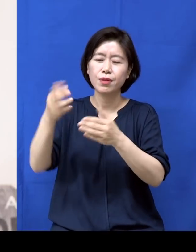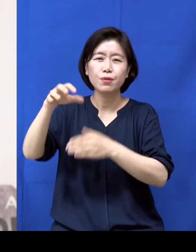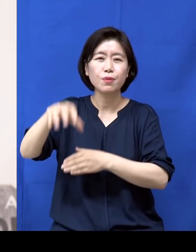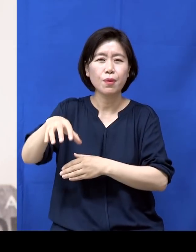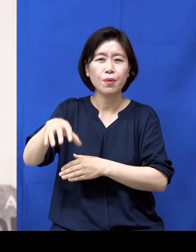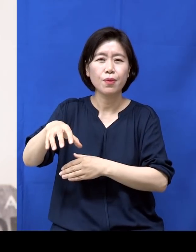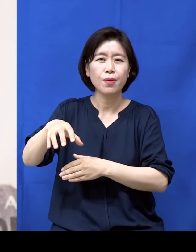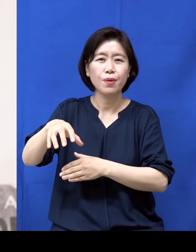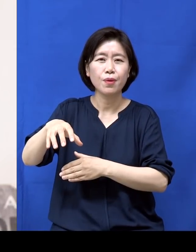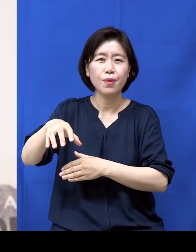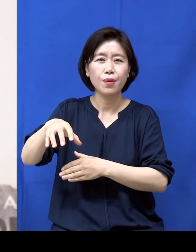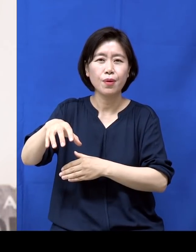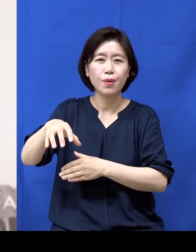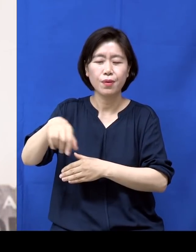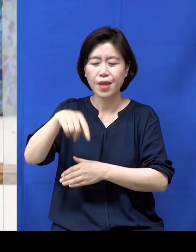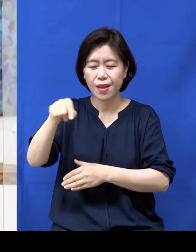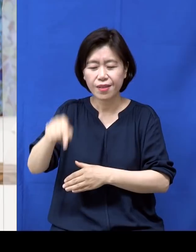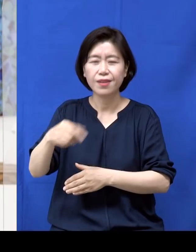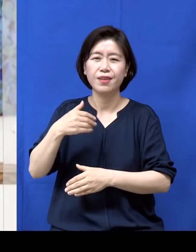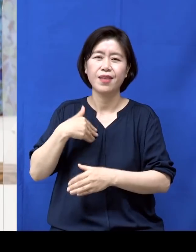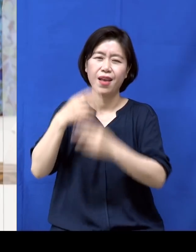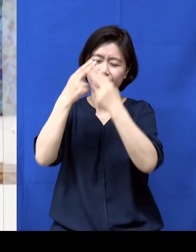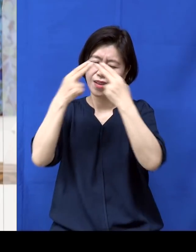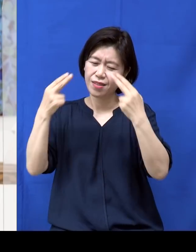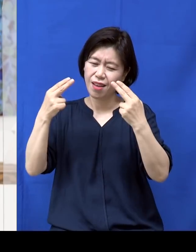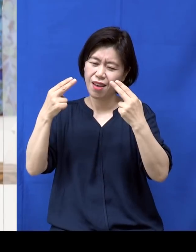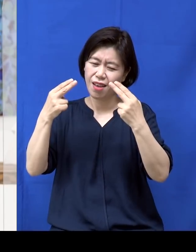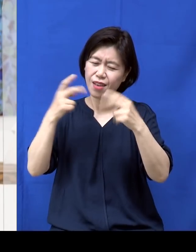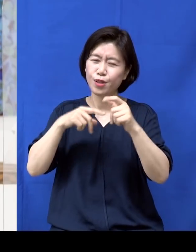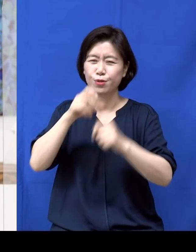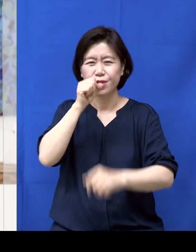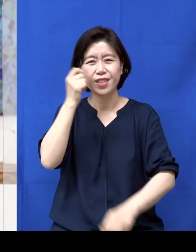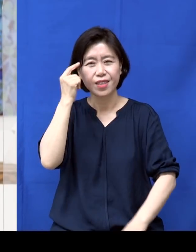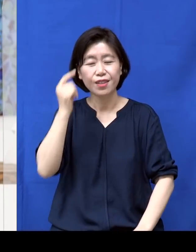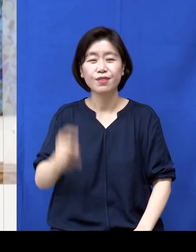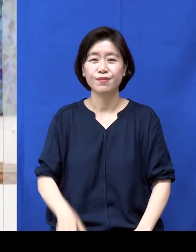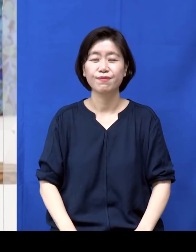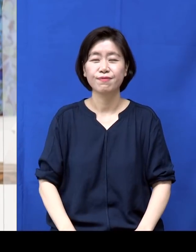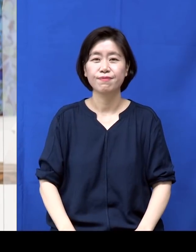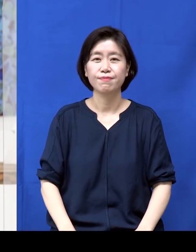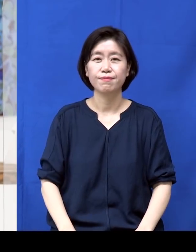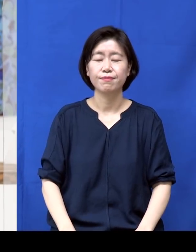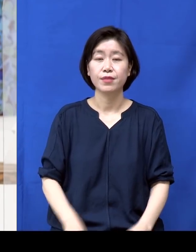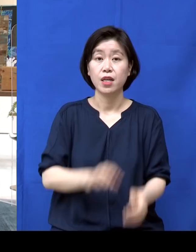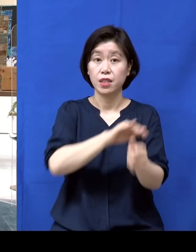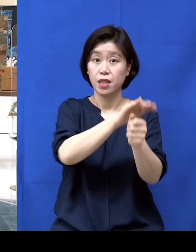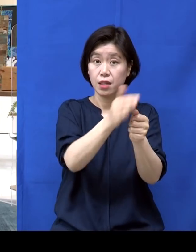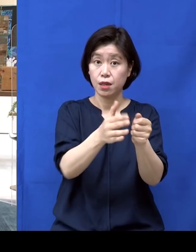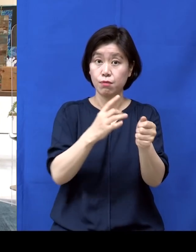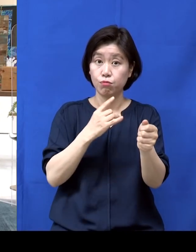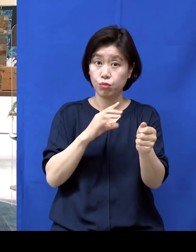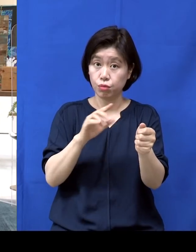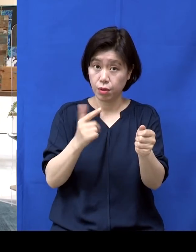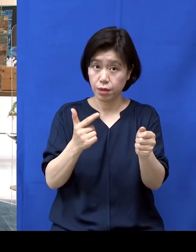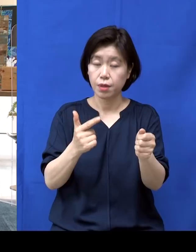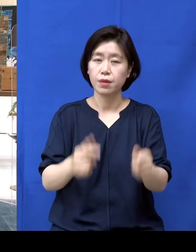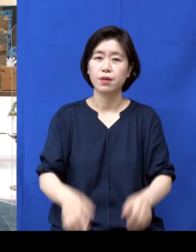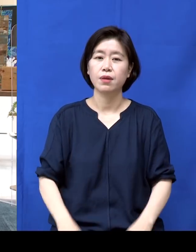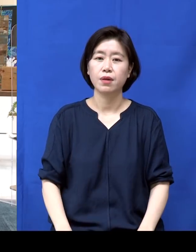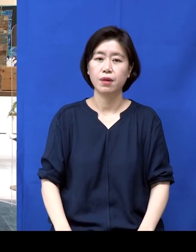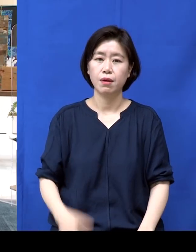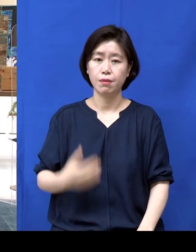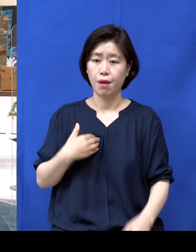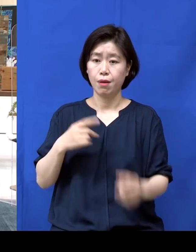작게 장례를 했으면 좋겠다는 생각을 하고요. 예. 장례식뿐만 아니라 그건 사실 제가 직접